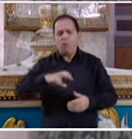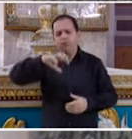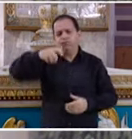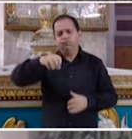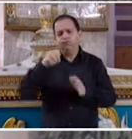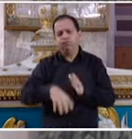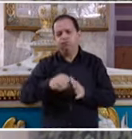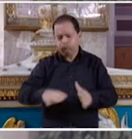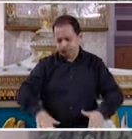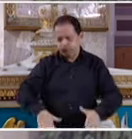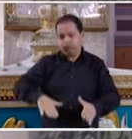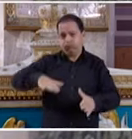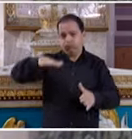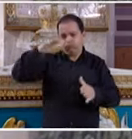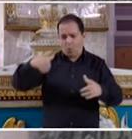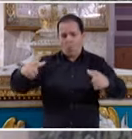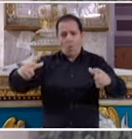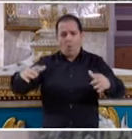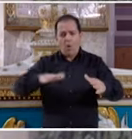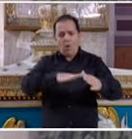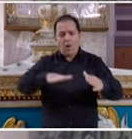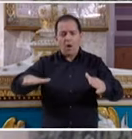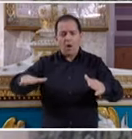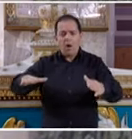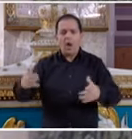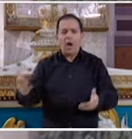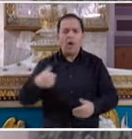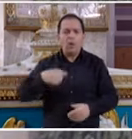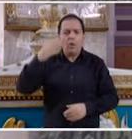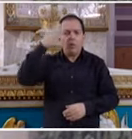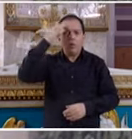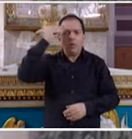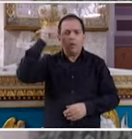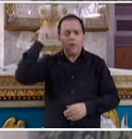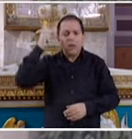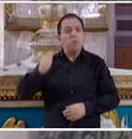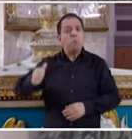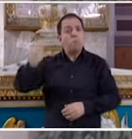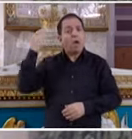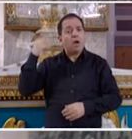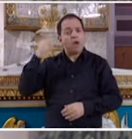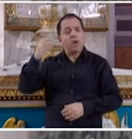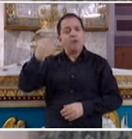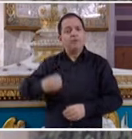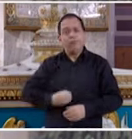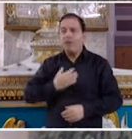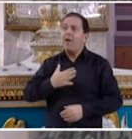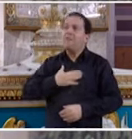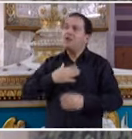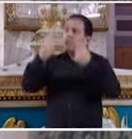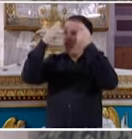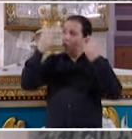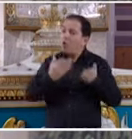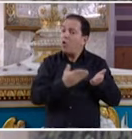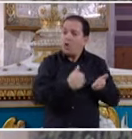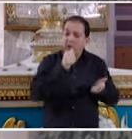Η στέρνα ξεχύλιζε. Όμως έχασα κάτι πολύ σημαντικό. Δεν αισθανόμουν την ανάγκη να ευχαριστήσω το Θεό. Στο